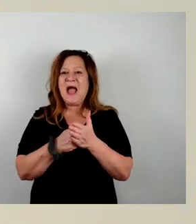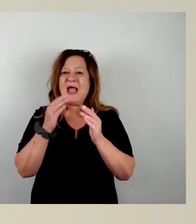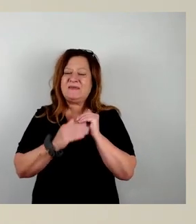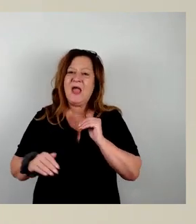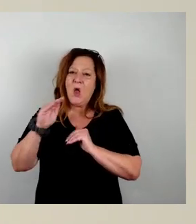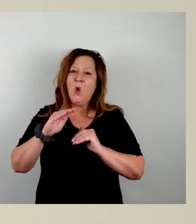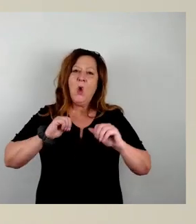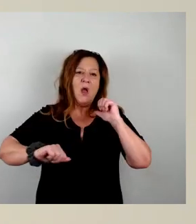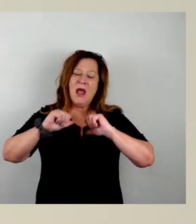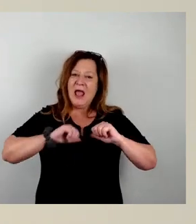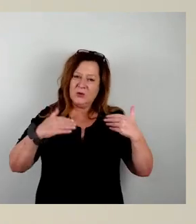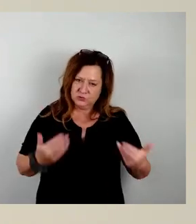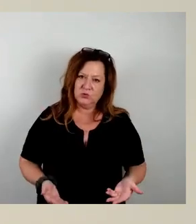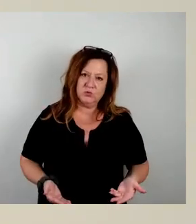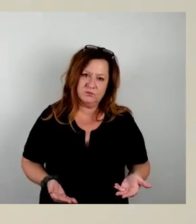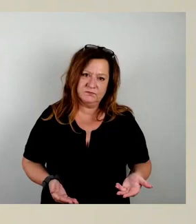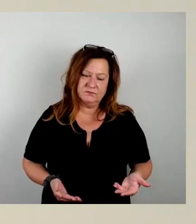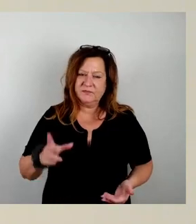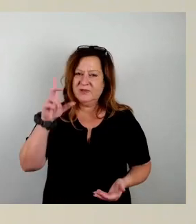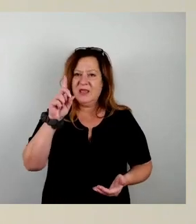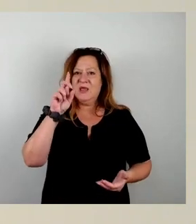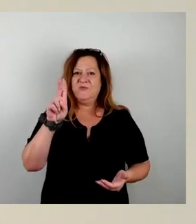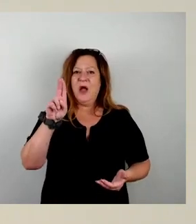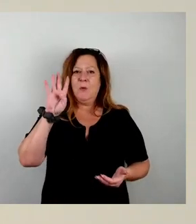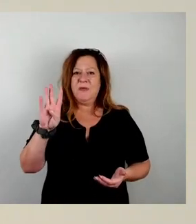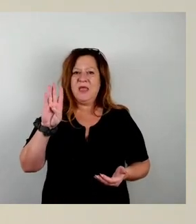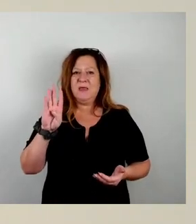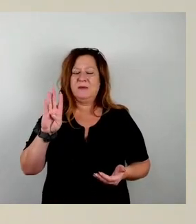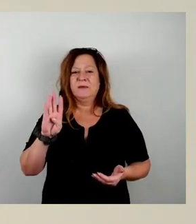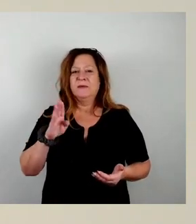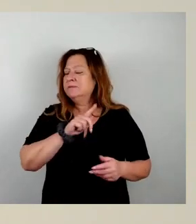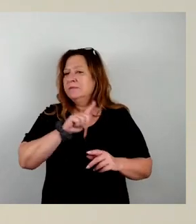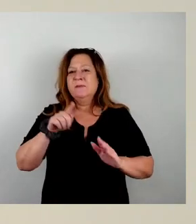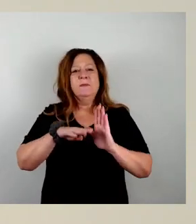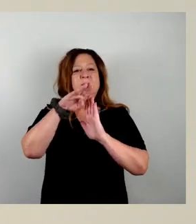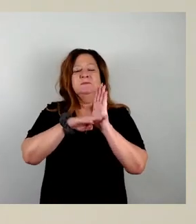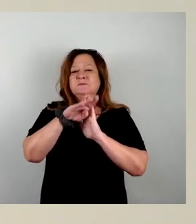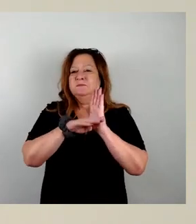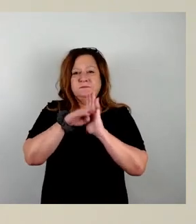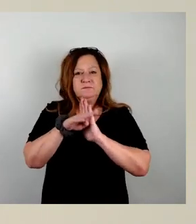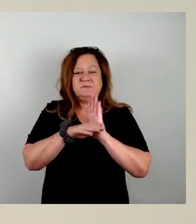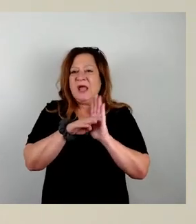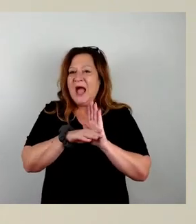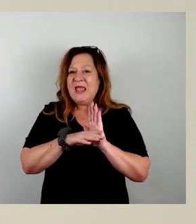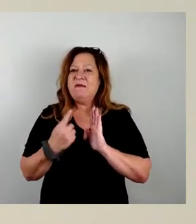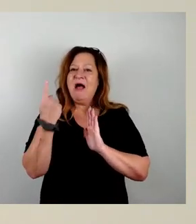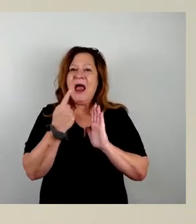angesichts dessen, dass die DVB eben nicht mehr die Tarifautonomie de facto haben durch die Einführung des